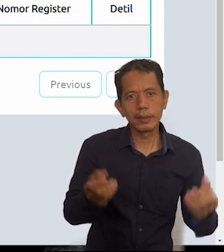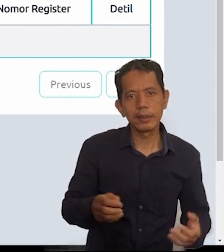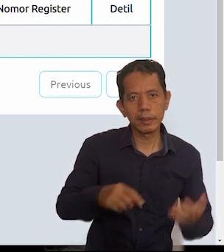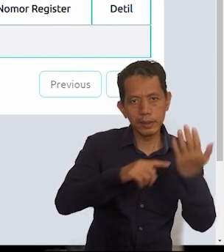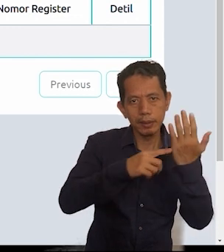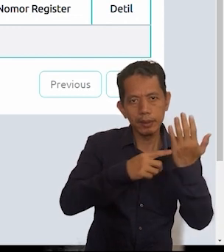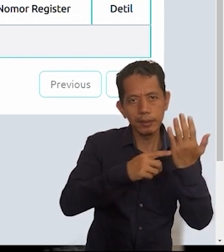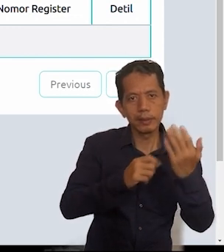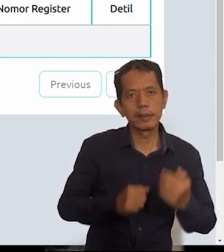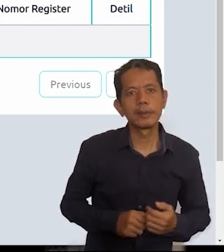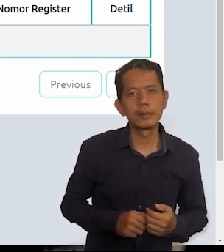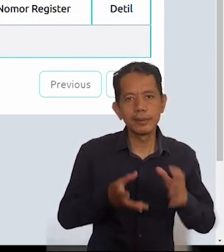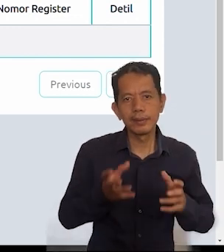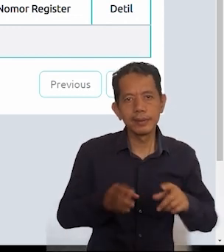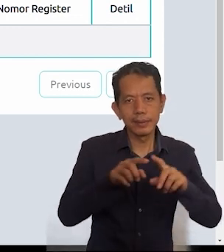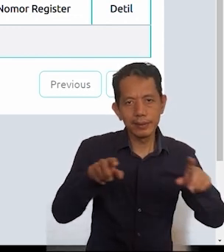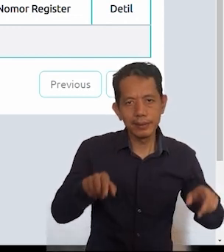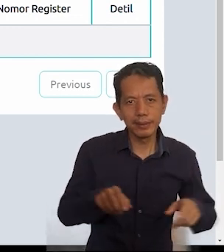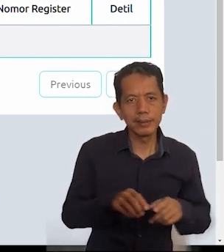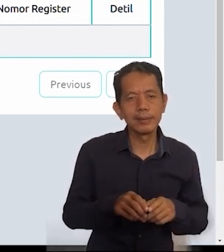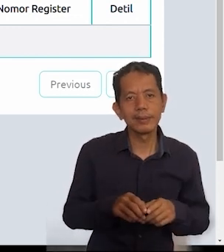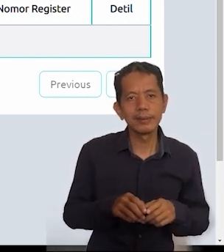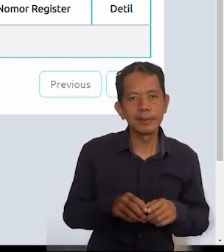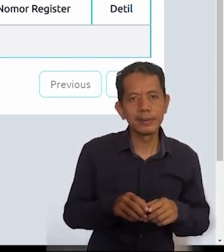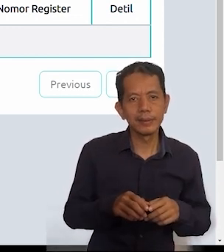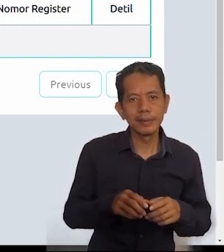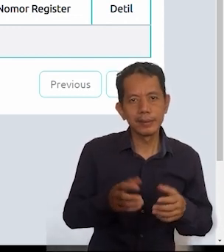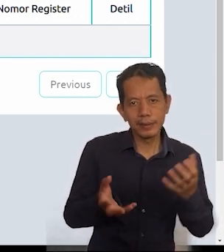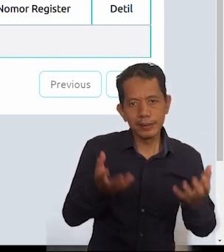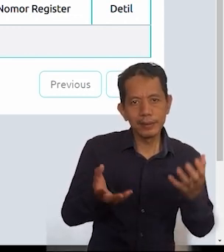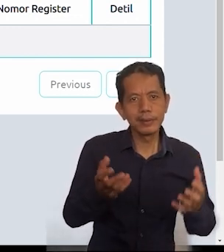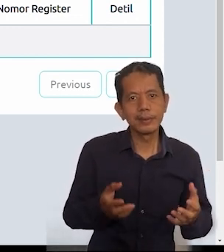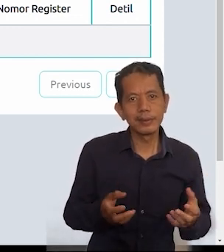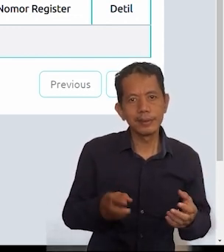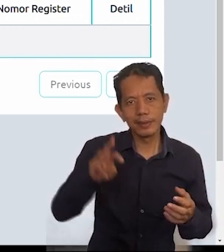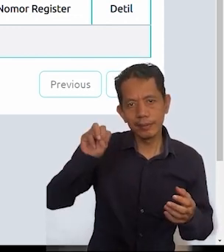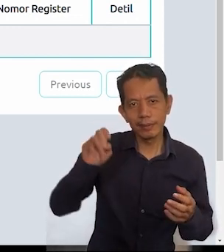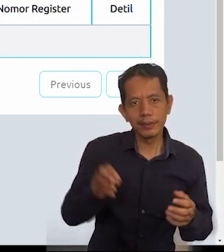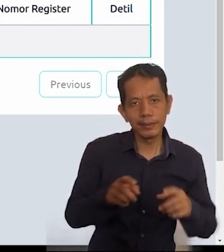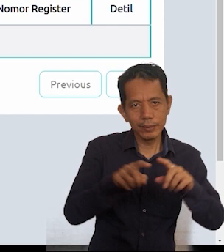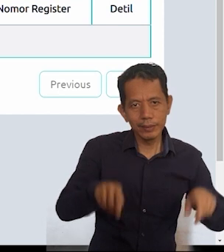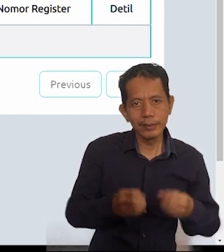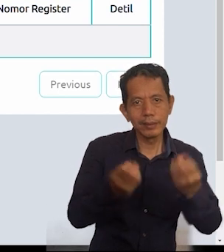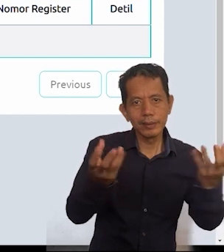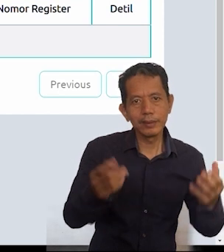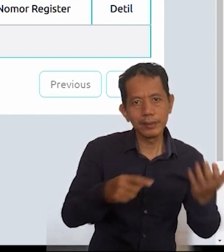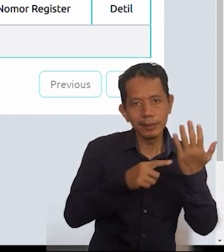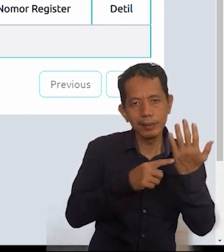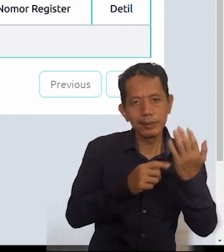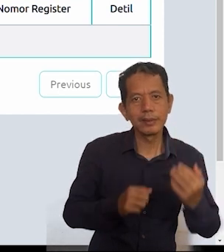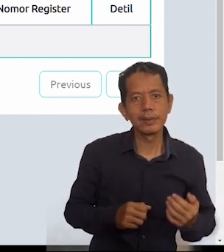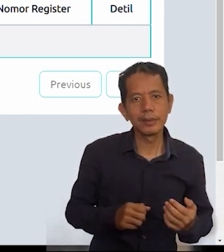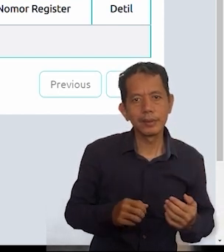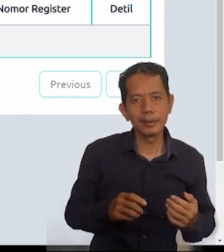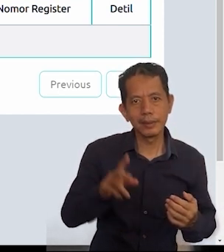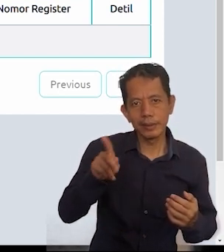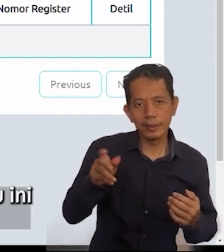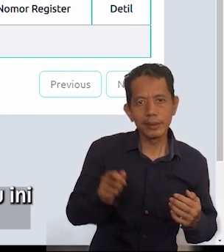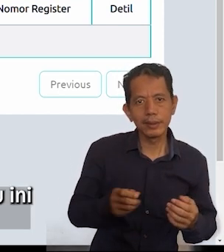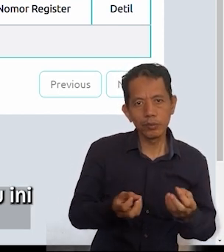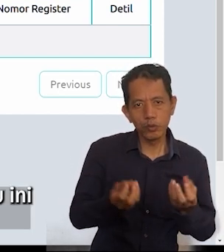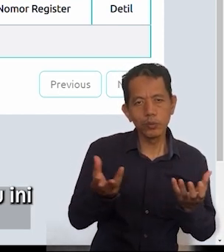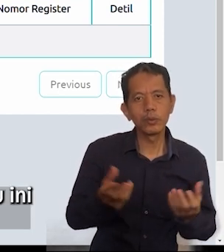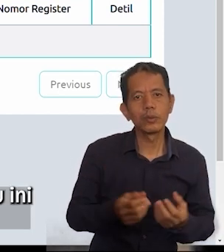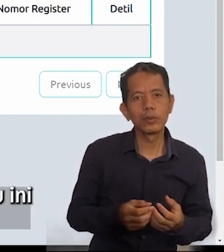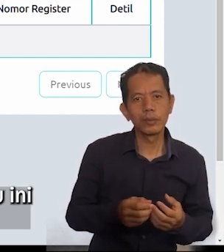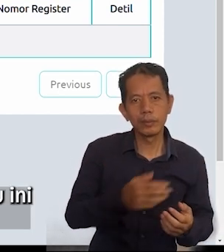elektronik. Maka tampilan layanan menu surat keterangan elektronik akan muncul.